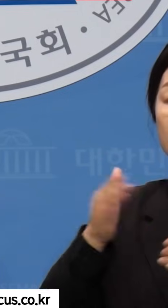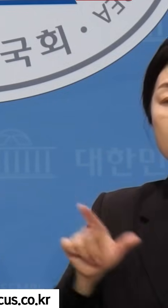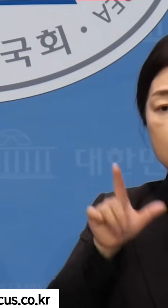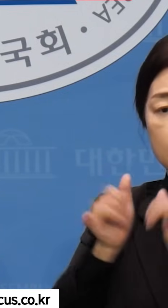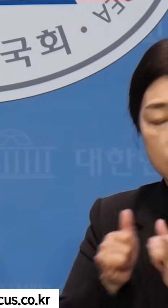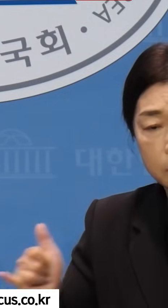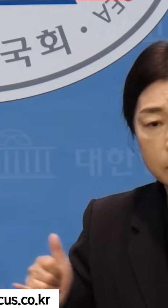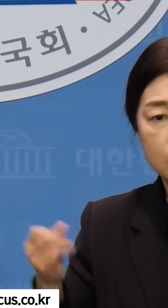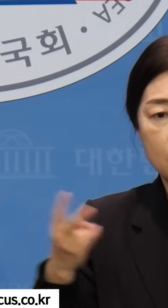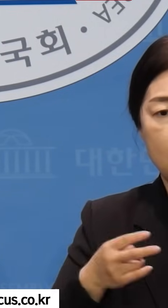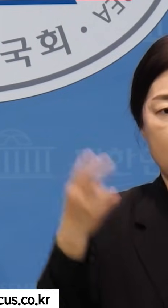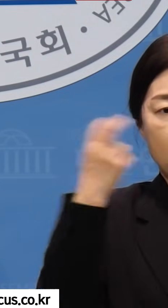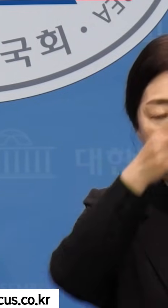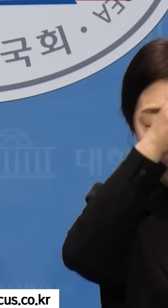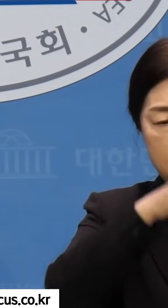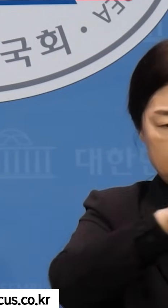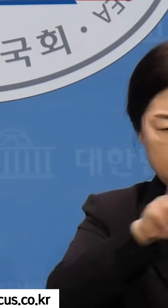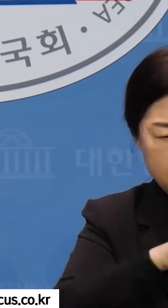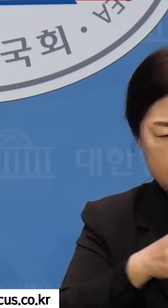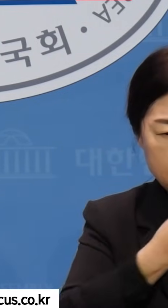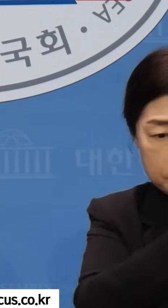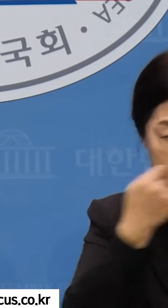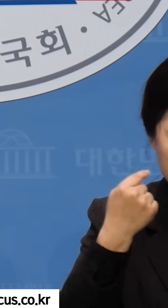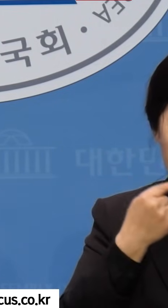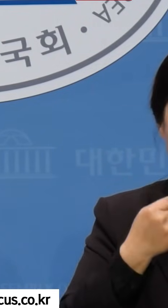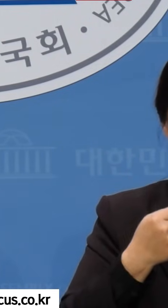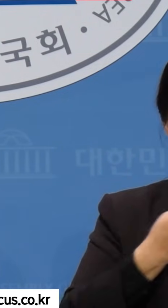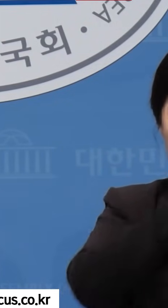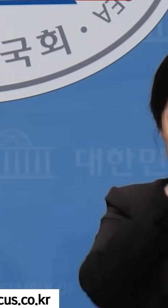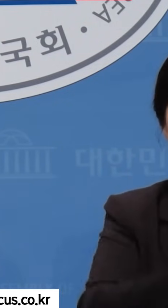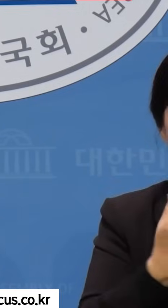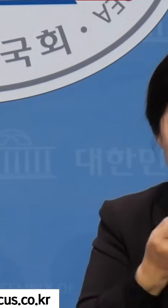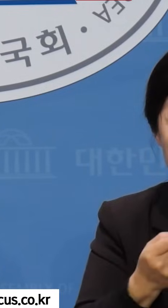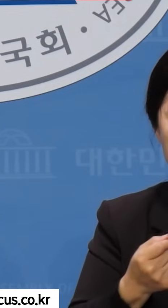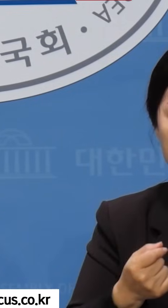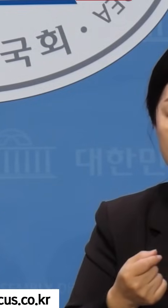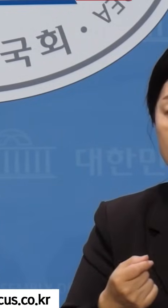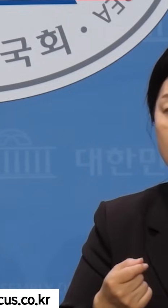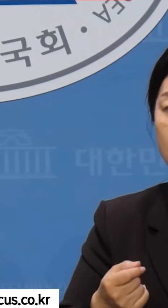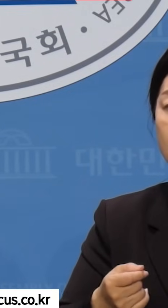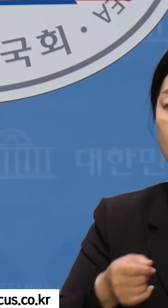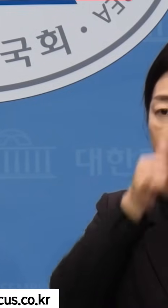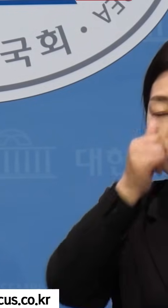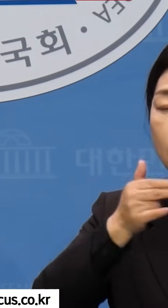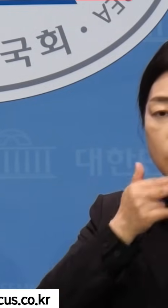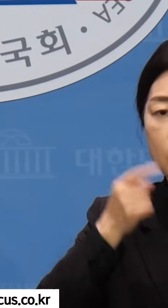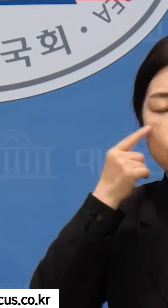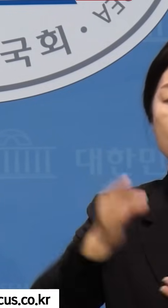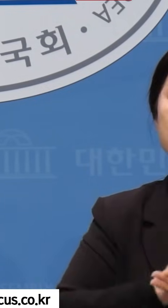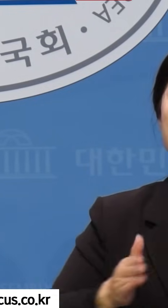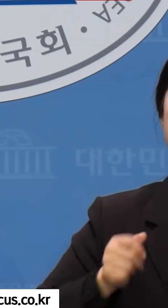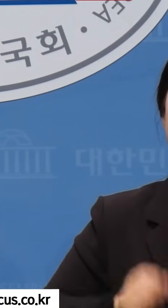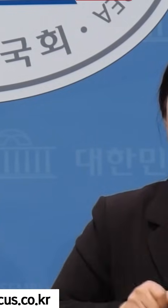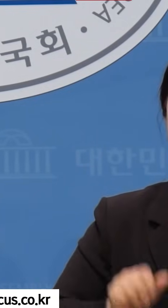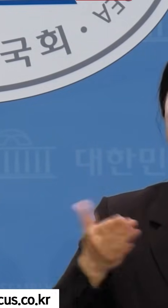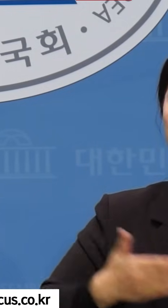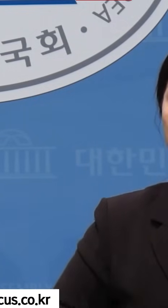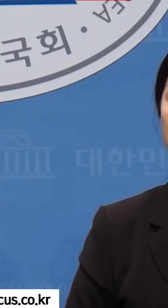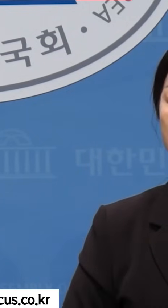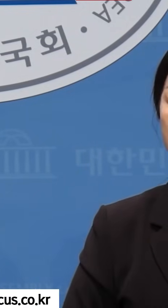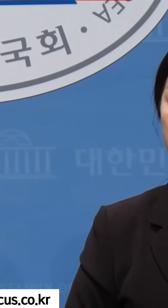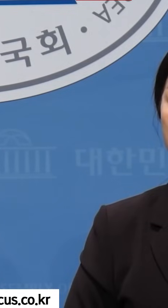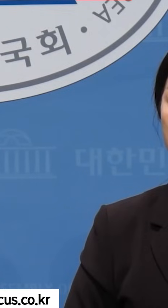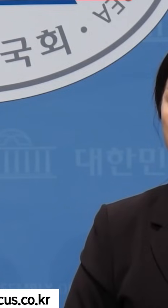사법부에서 단죄한 정상적인 국회의원의 활동이 어떻게 명예훼손이 되는가. 촛불 민주시민들의